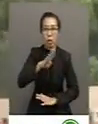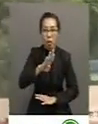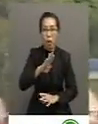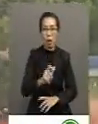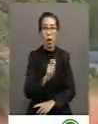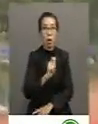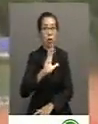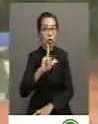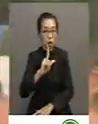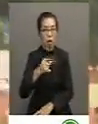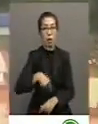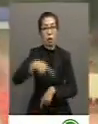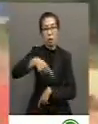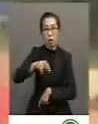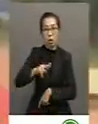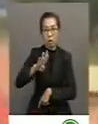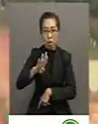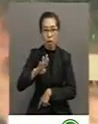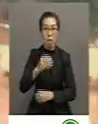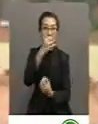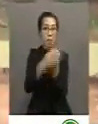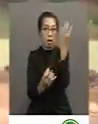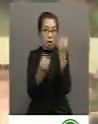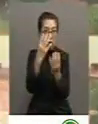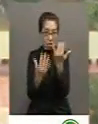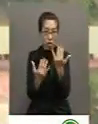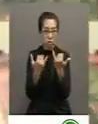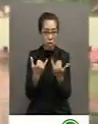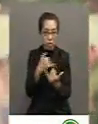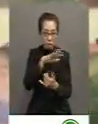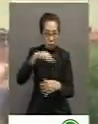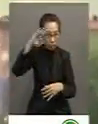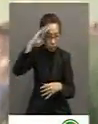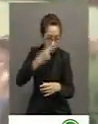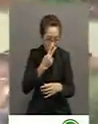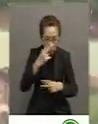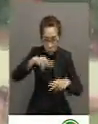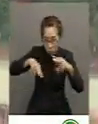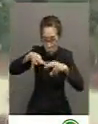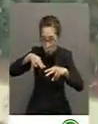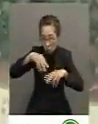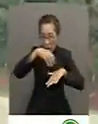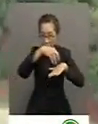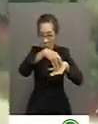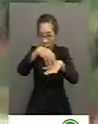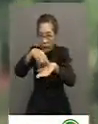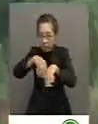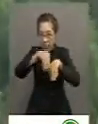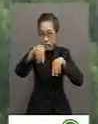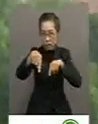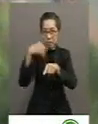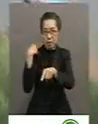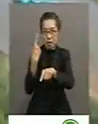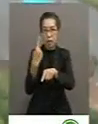ร.บ.ป่าไม้มีรายงานว่าตอนนี้เจ้าหน้าที่กำลังไปตรวจสอบว่ามีผู้ประกอบการแพรับบริการนักท่องเที่ยวอีกแห่งหนึ่ง